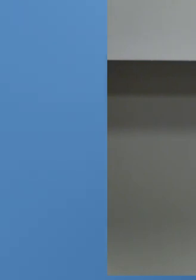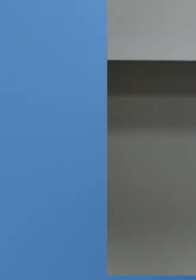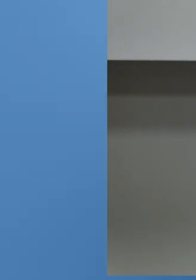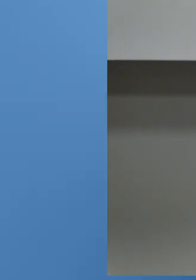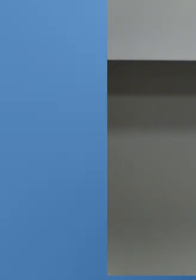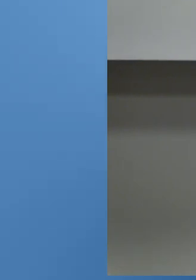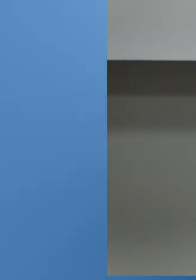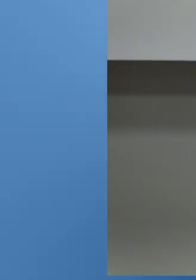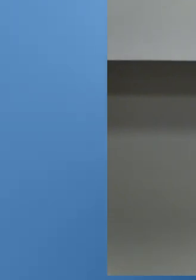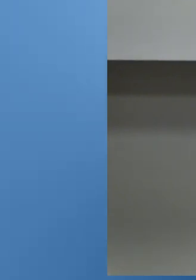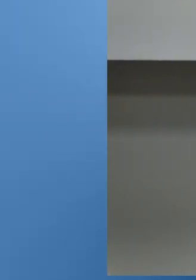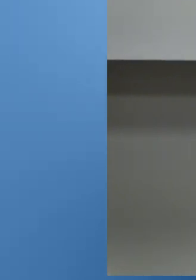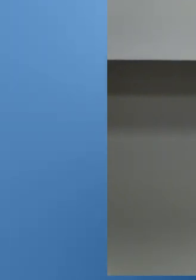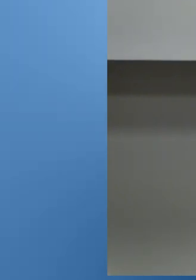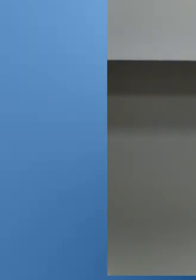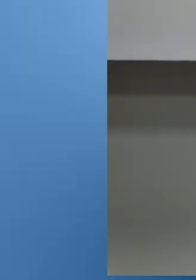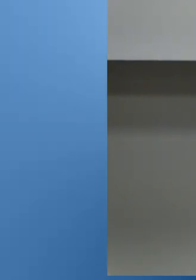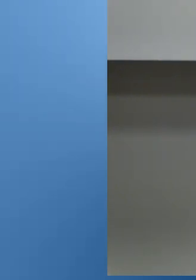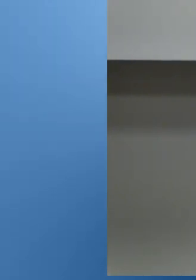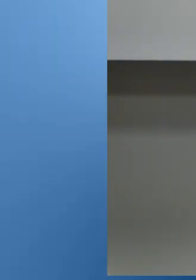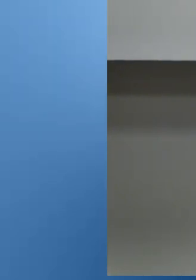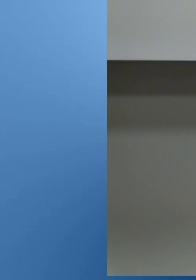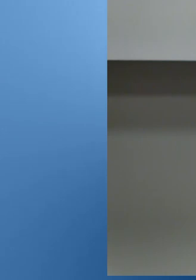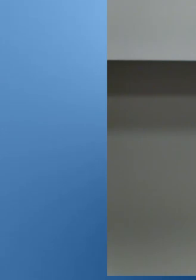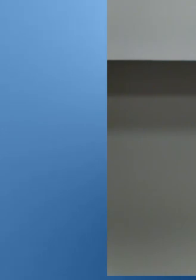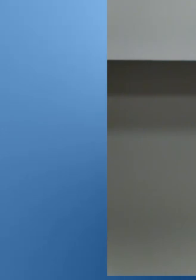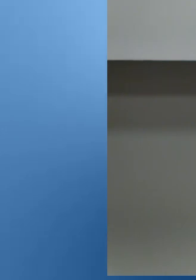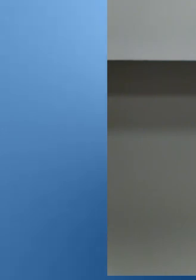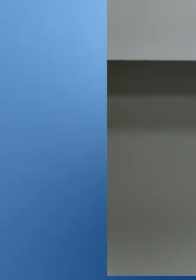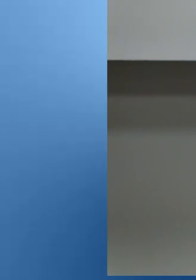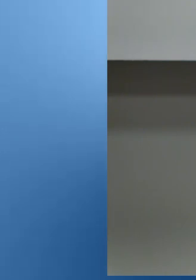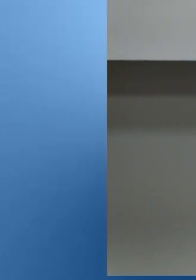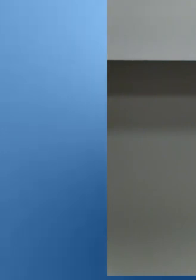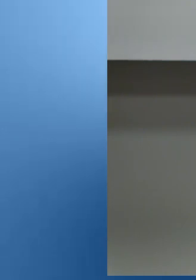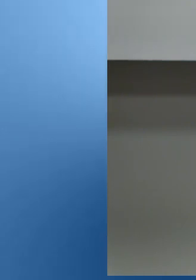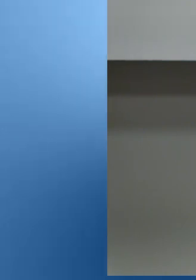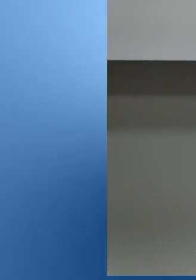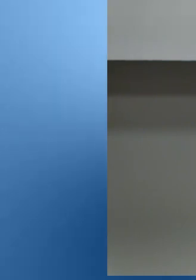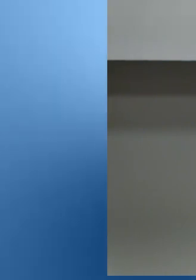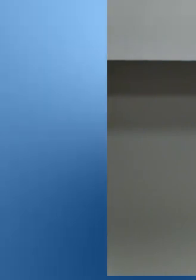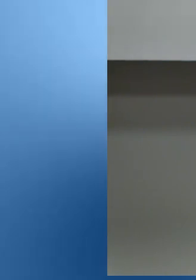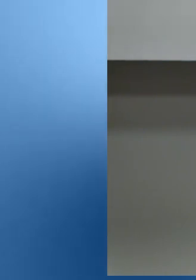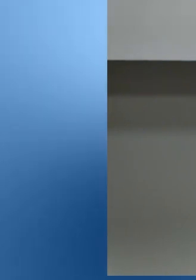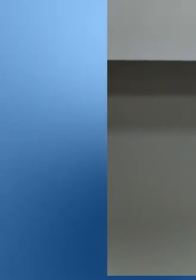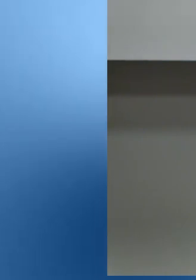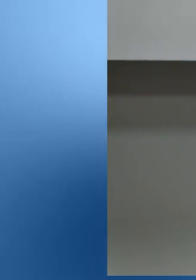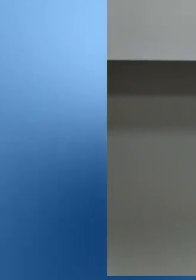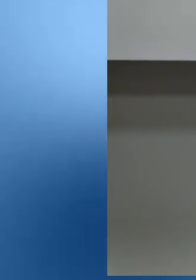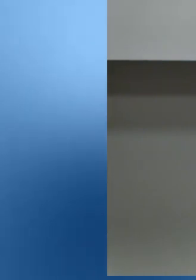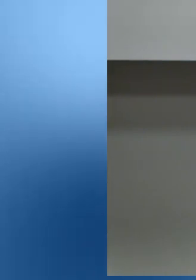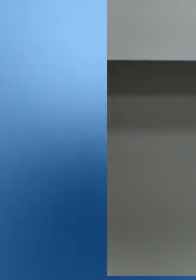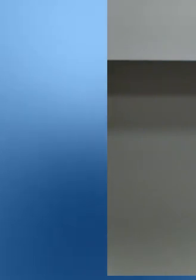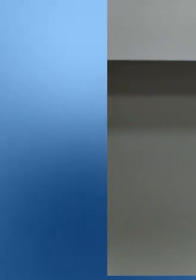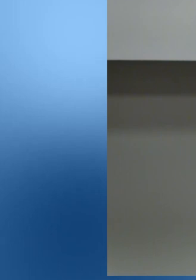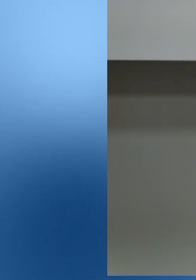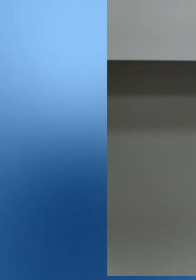Parmentier la Régie de quartier euh lauc Bajatière euh MPT NPPV pardon madame fougerre